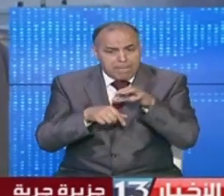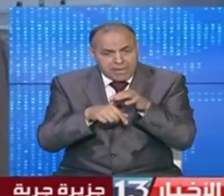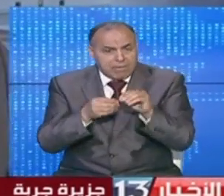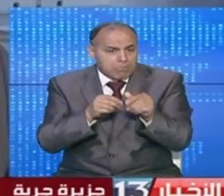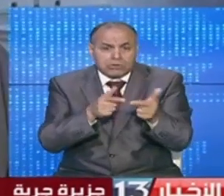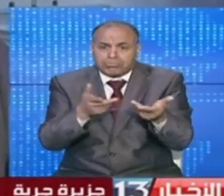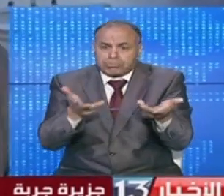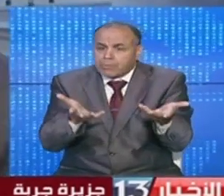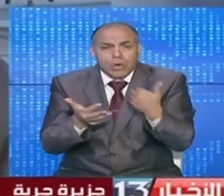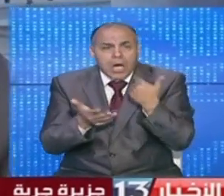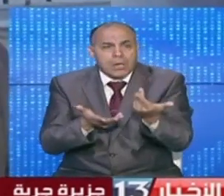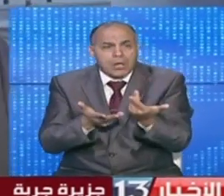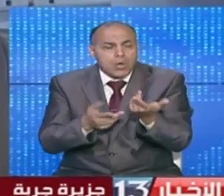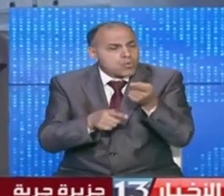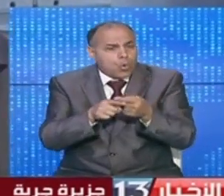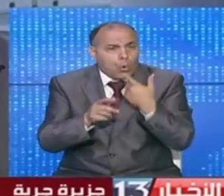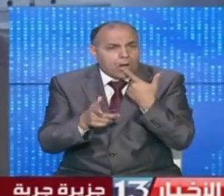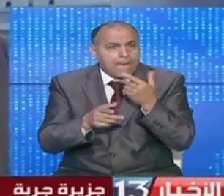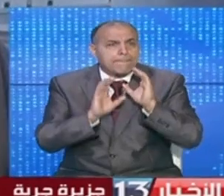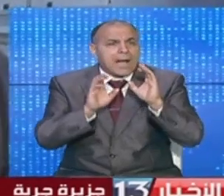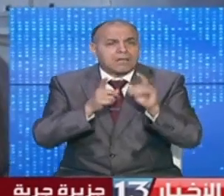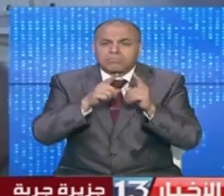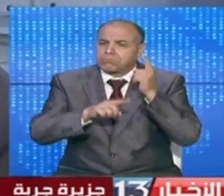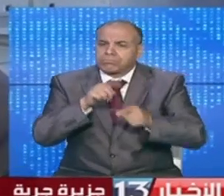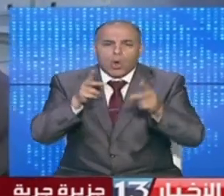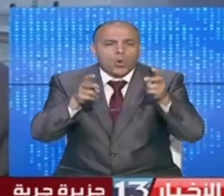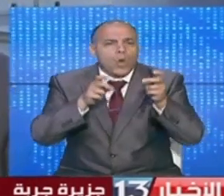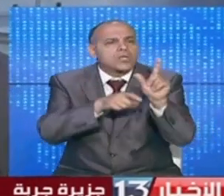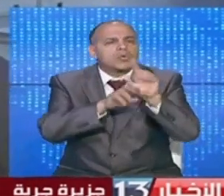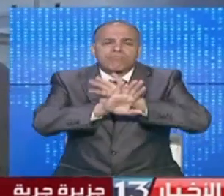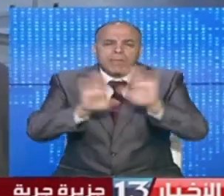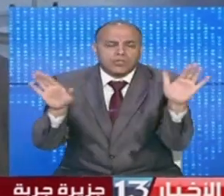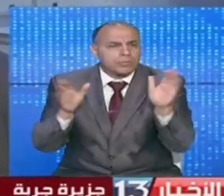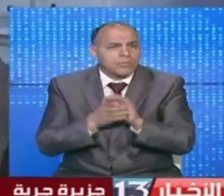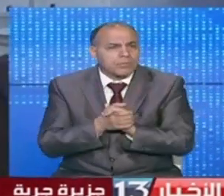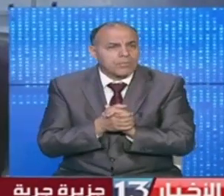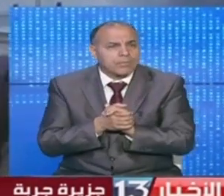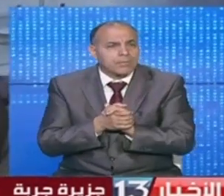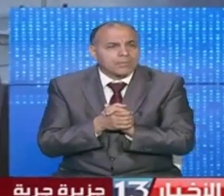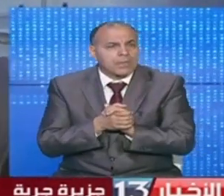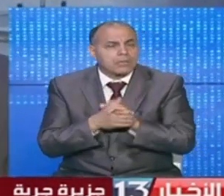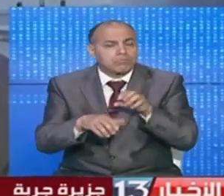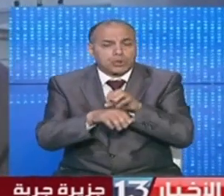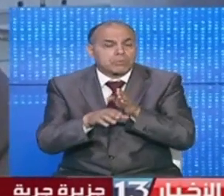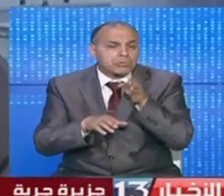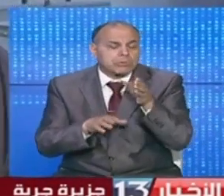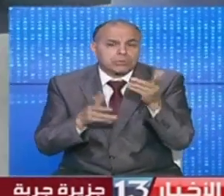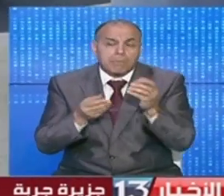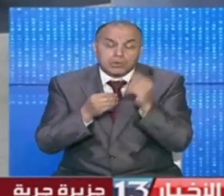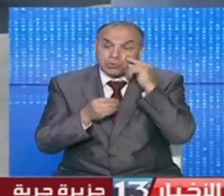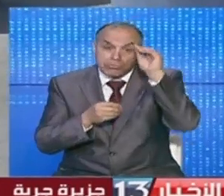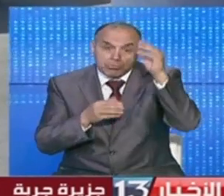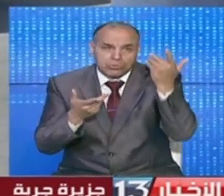كذا، ناس عندها كذا. اليوم تجي تقول نجيو للمحطة يقول لك ما فماش لواجات، لواجات مساكين بيمشوا المعتمدية ما مش عارف شنو الإشكال.